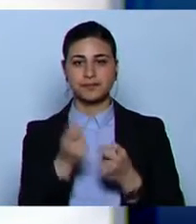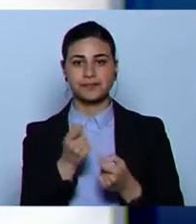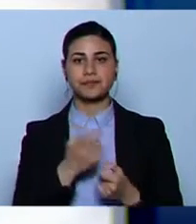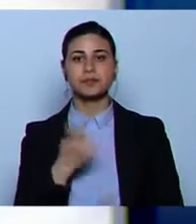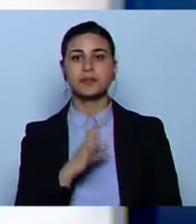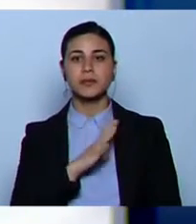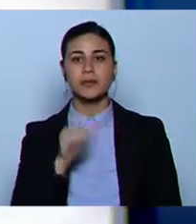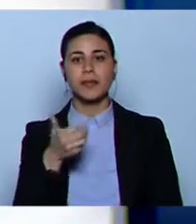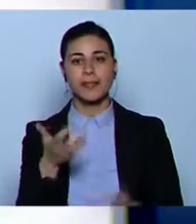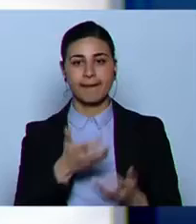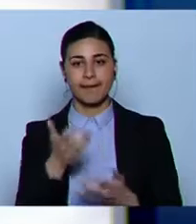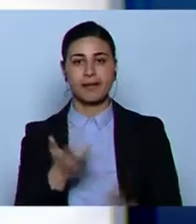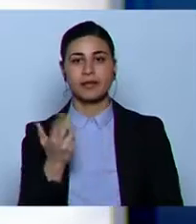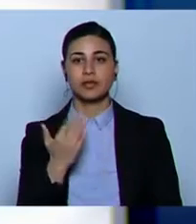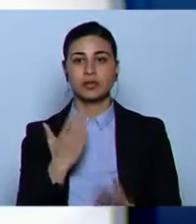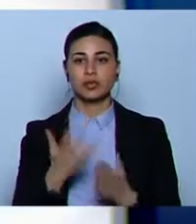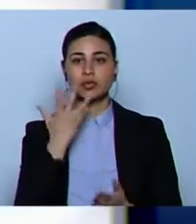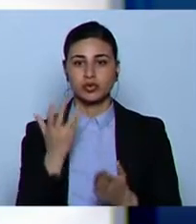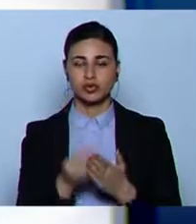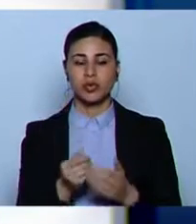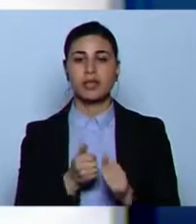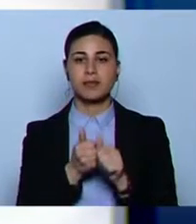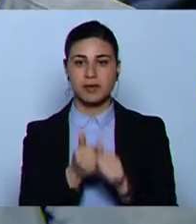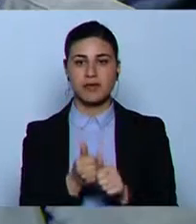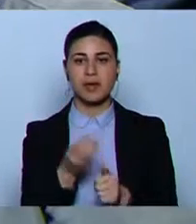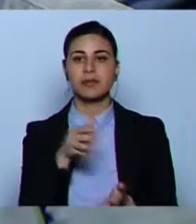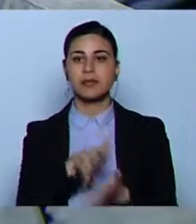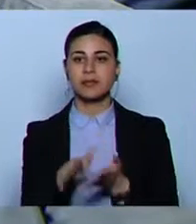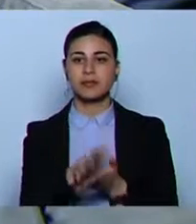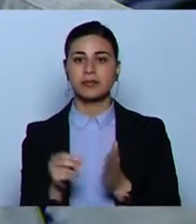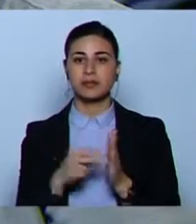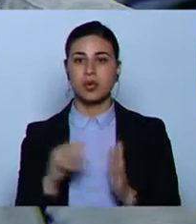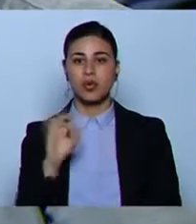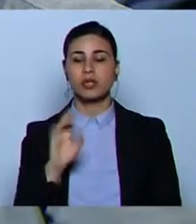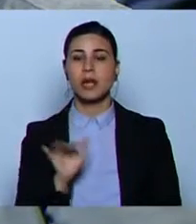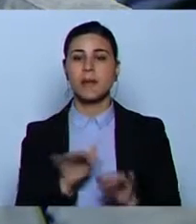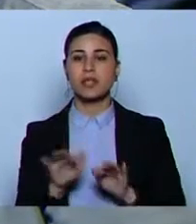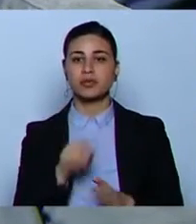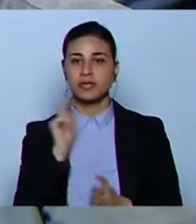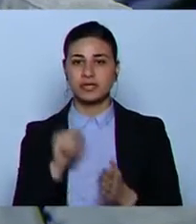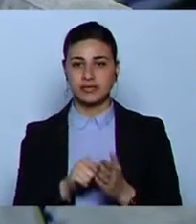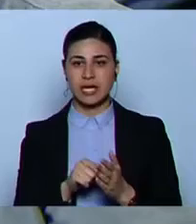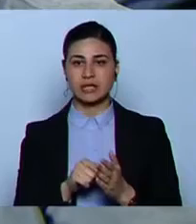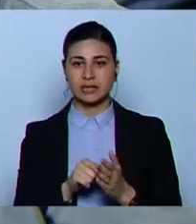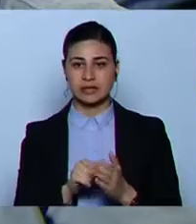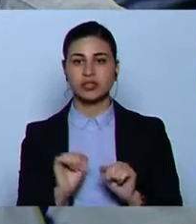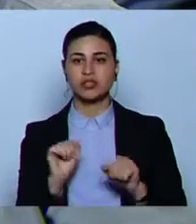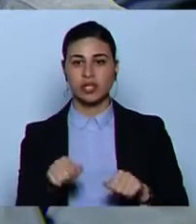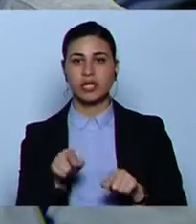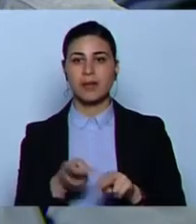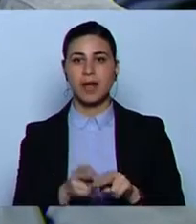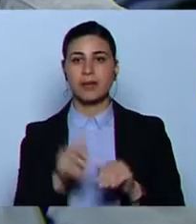უნდა განვიხილოთ. რა თქმა უნდა, თუ ჩვენ მიყვებით ხარჯთა ეფექტიანობას და მენეჯმენტის საკითხს, შეიძლება